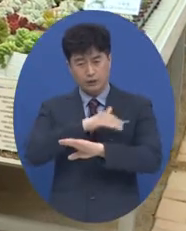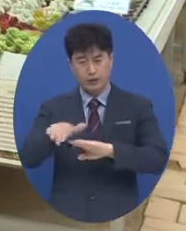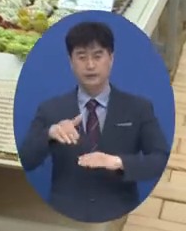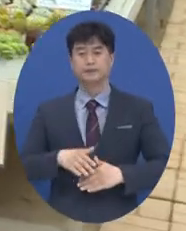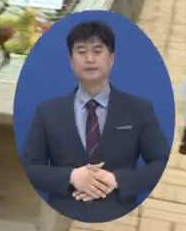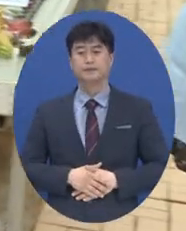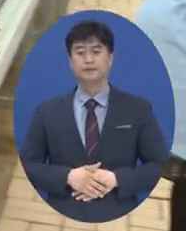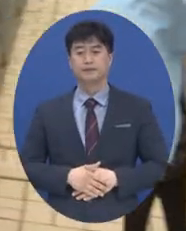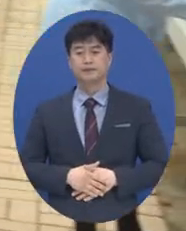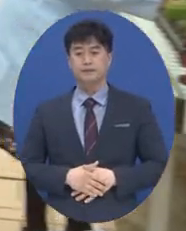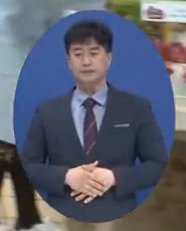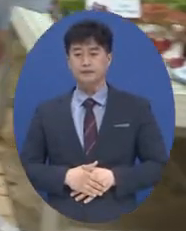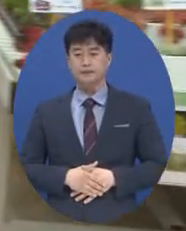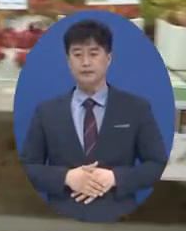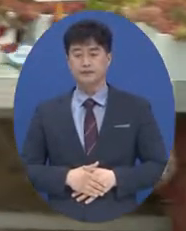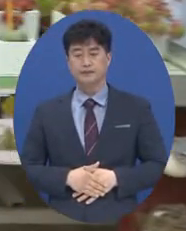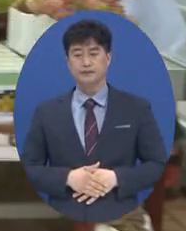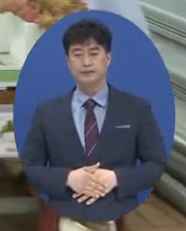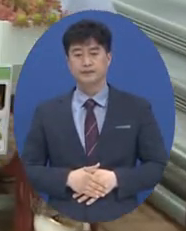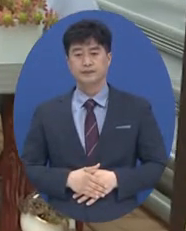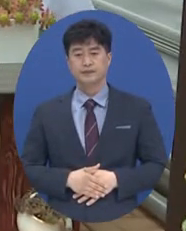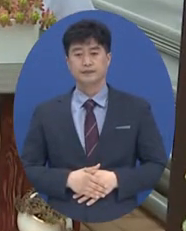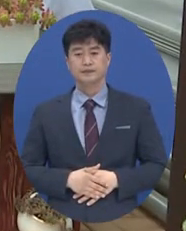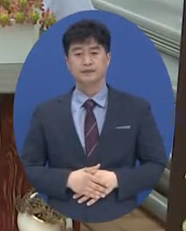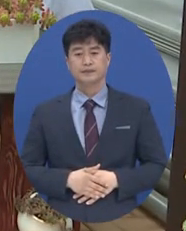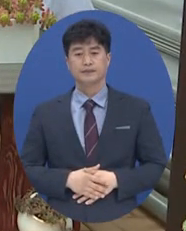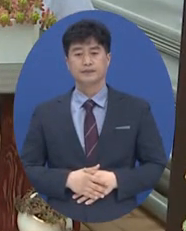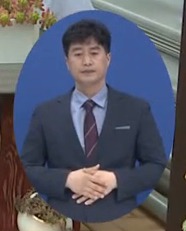경제이슈 tv 조찬회 중입니다